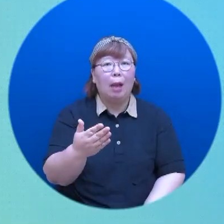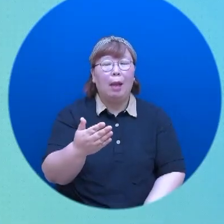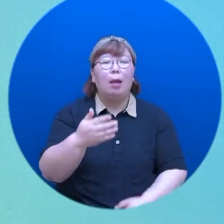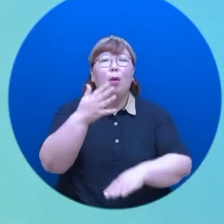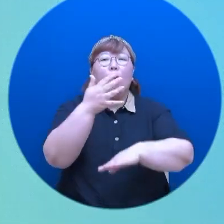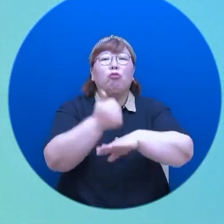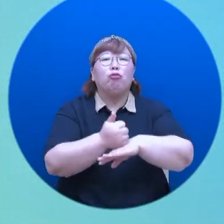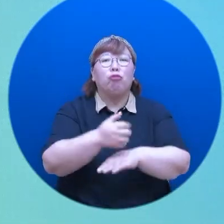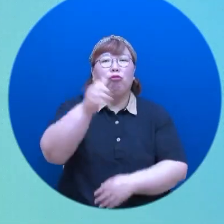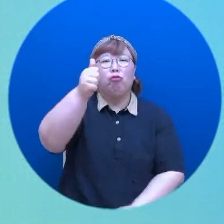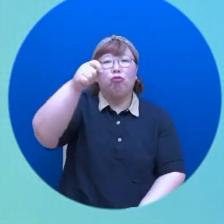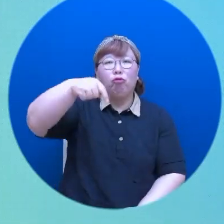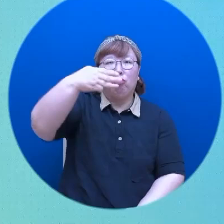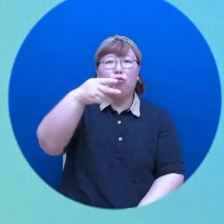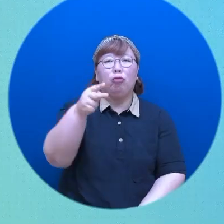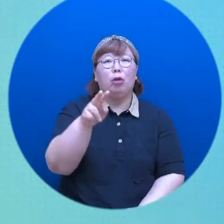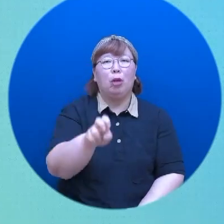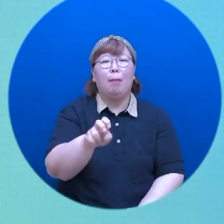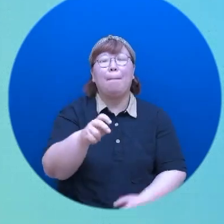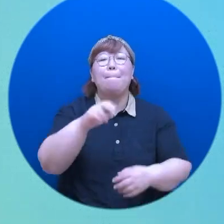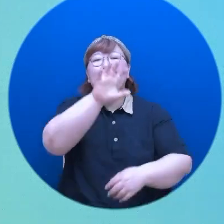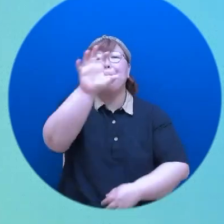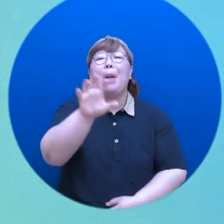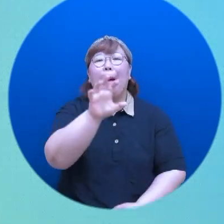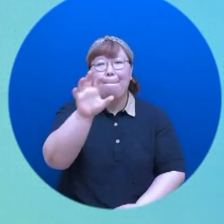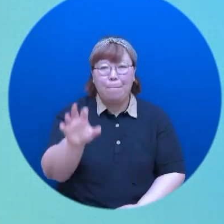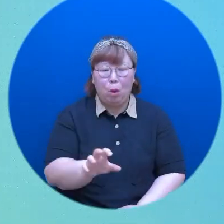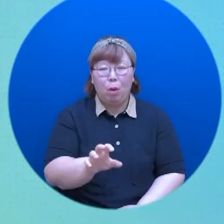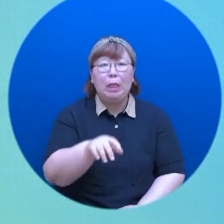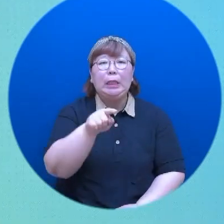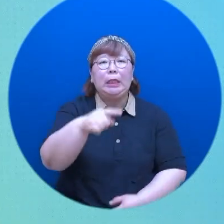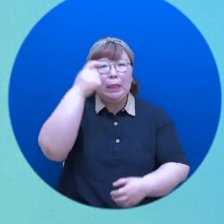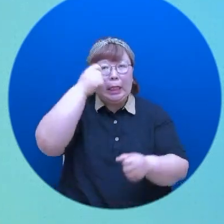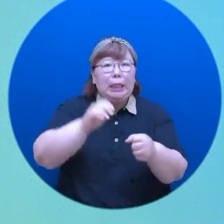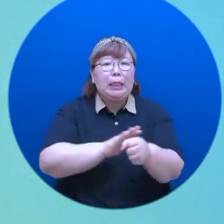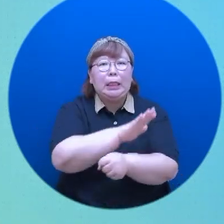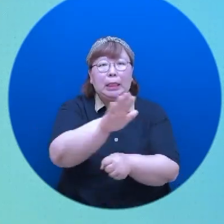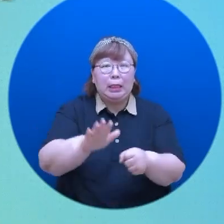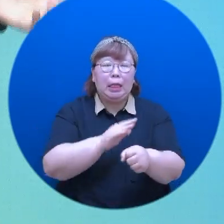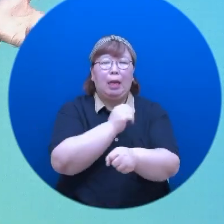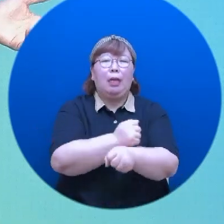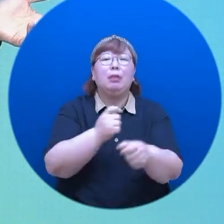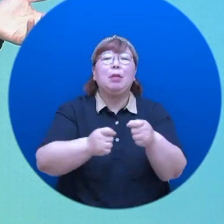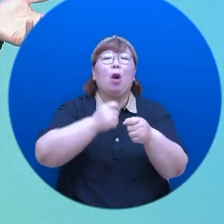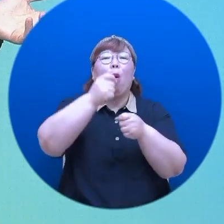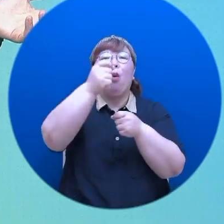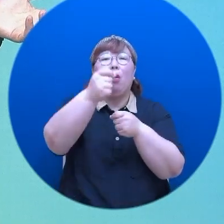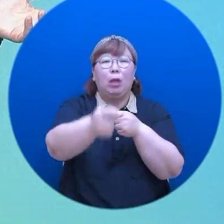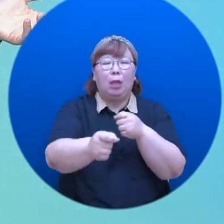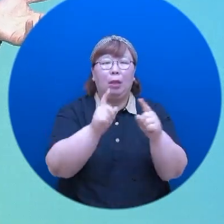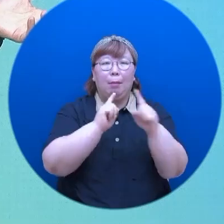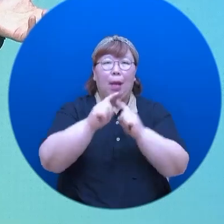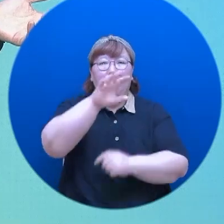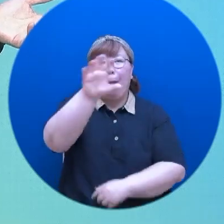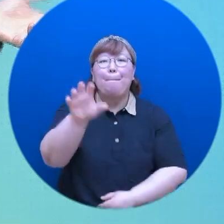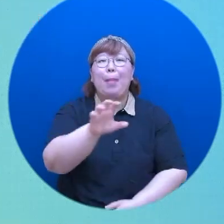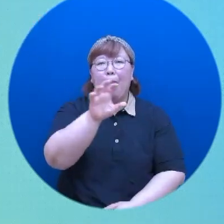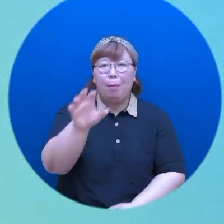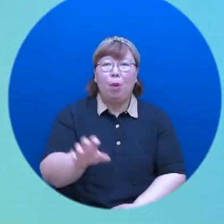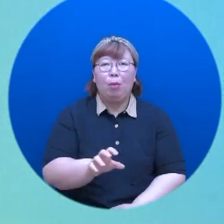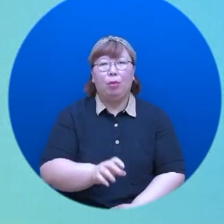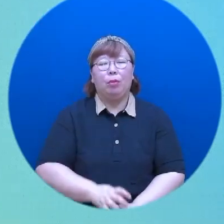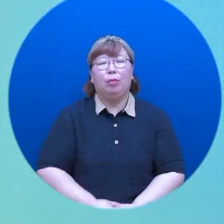반복됩니다. 어떤 후렴이 반복되죠? 그 인자하심이 영원함이로다. 그